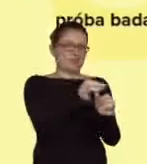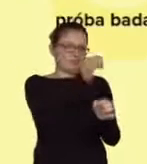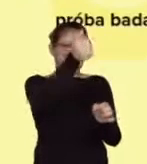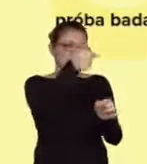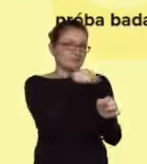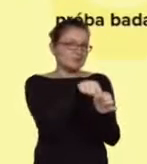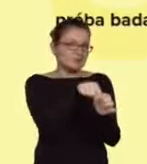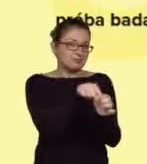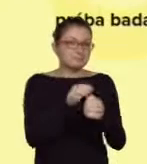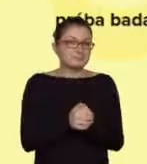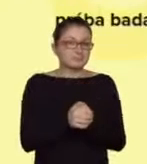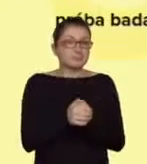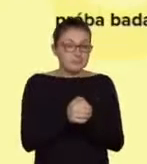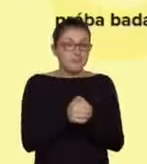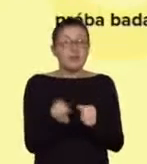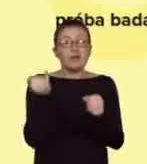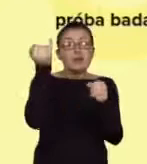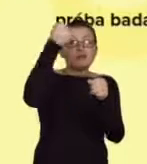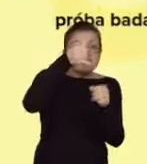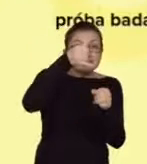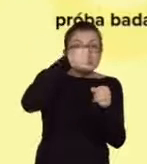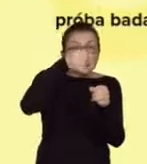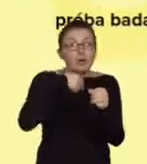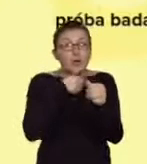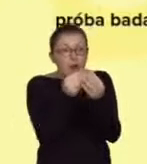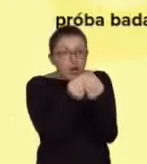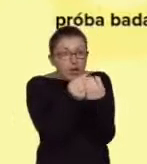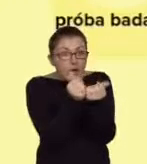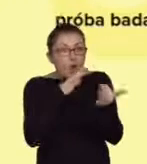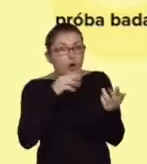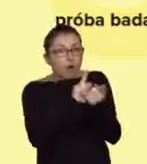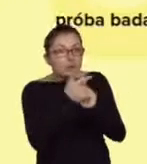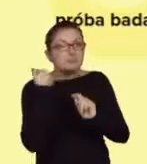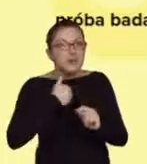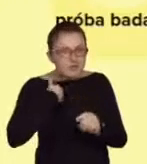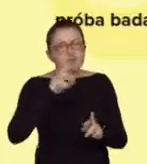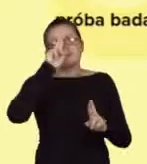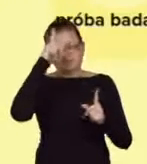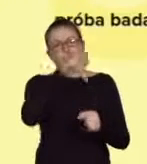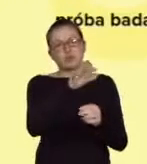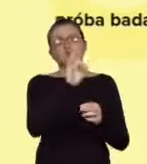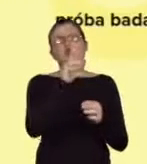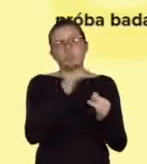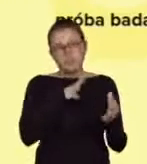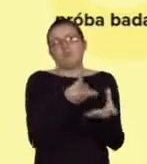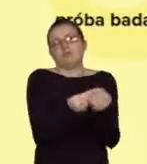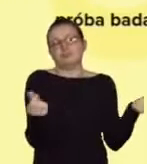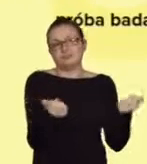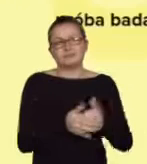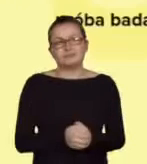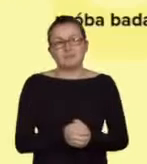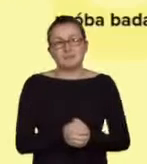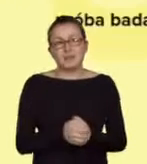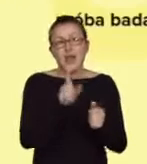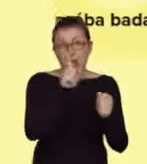roztwór odbarwił się, co znaczy, że skrobia została strawiona. Nie wiemy jednak, czy reakcja ta zaszła dzięki